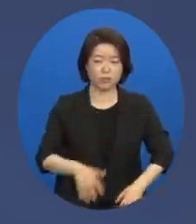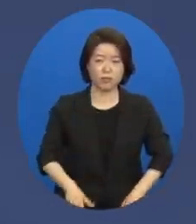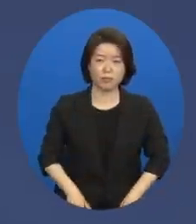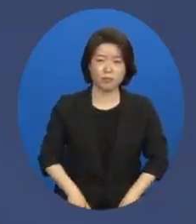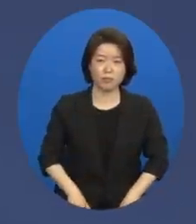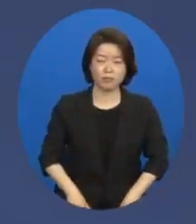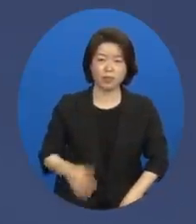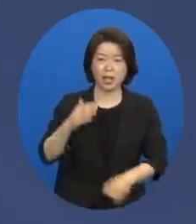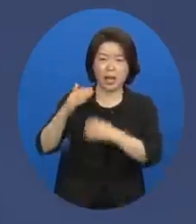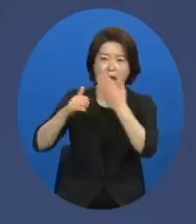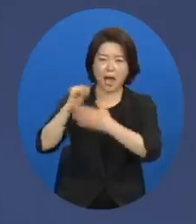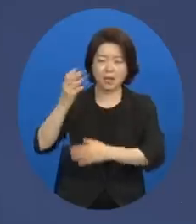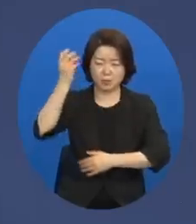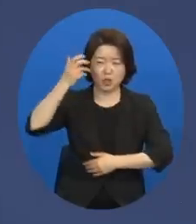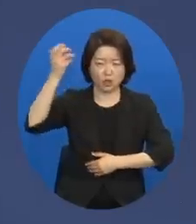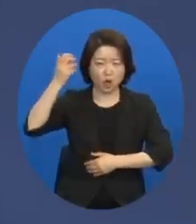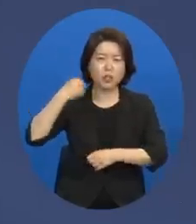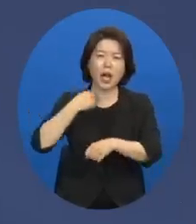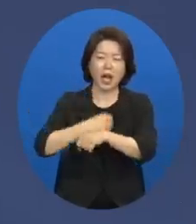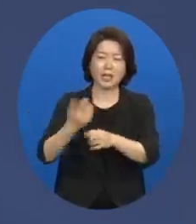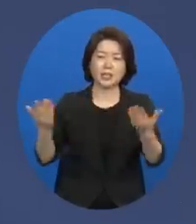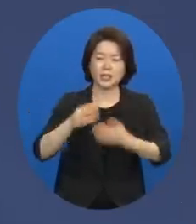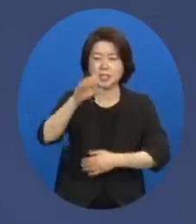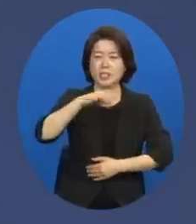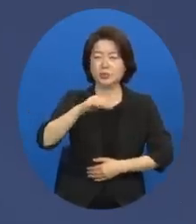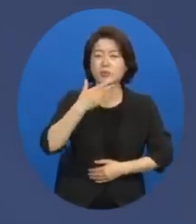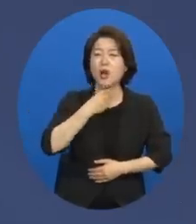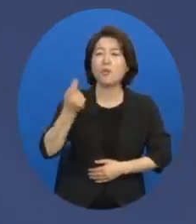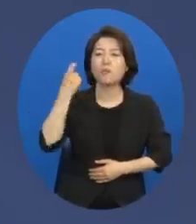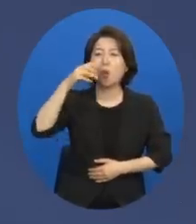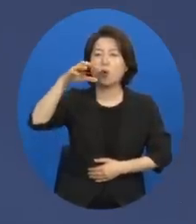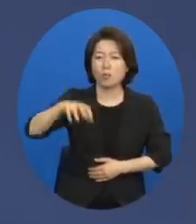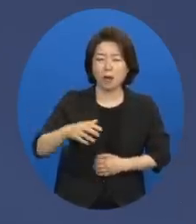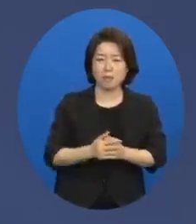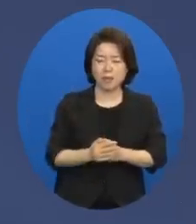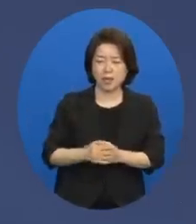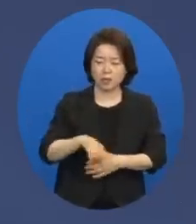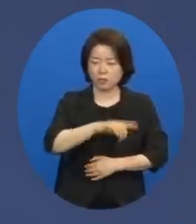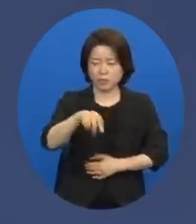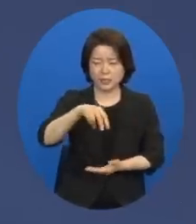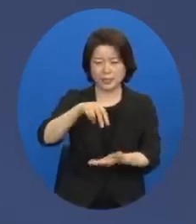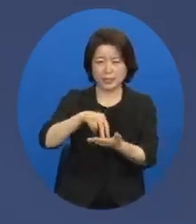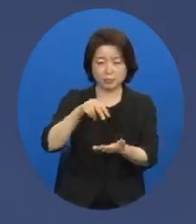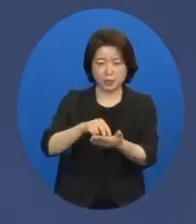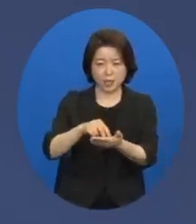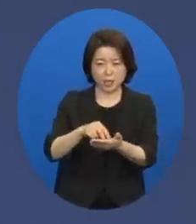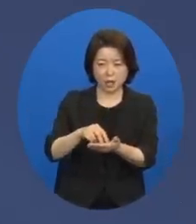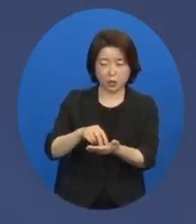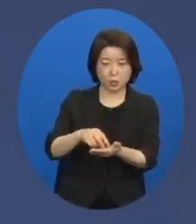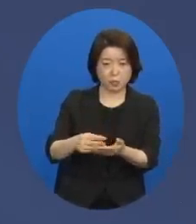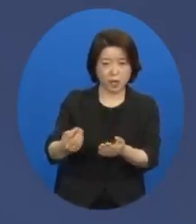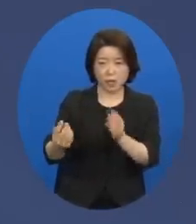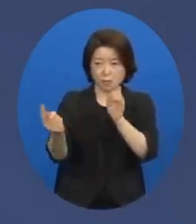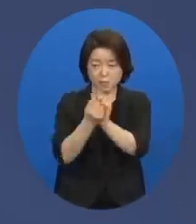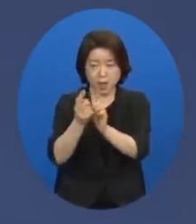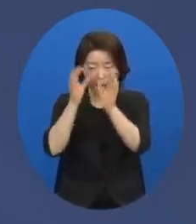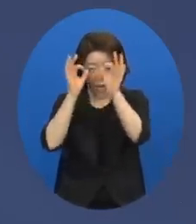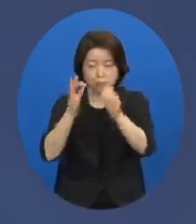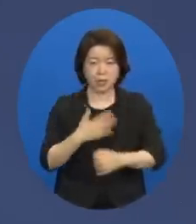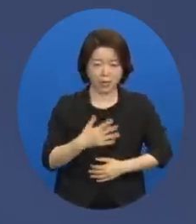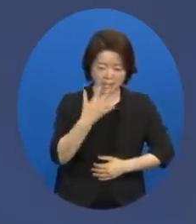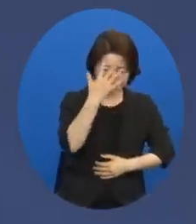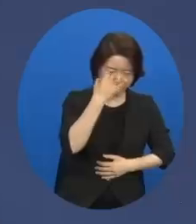놀라운 성령께서 하시는 일은 십자가의 복음 앞에 처절하게 우리가 서고 나면 나의 이 비참했던 나의